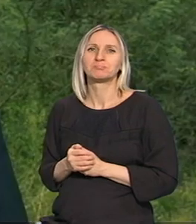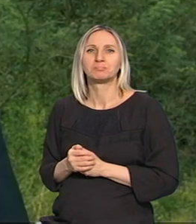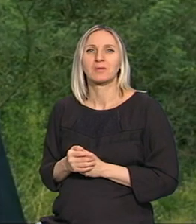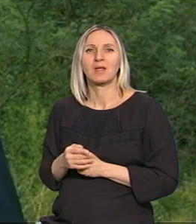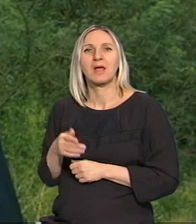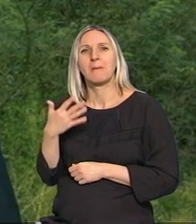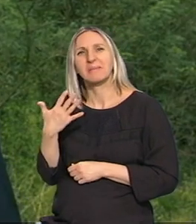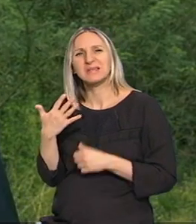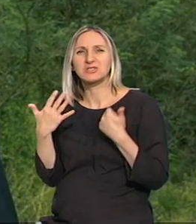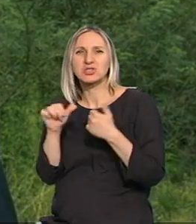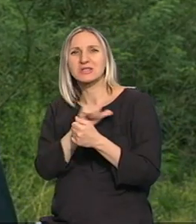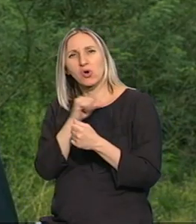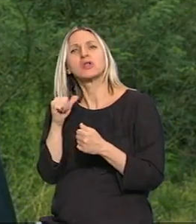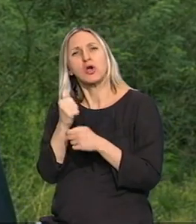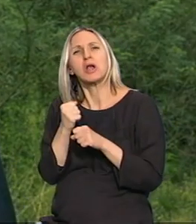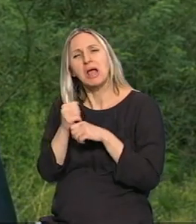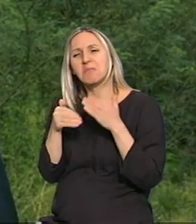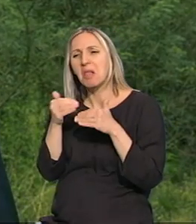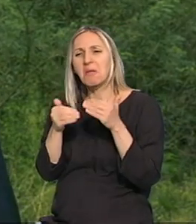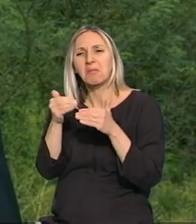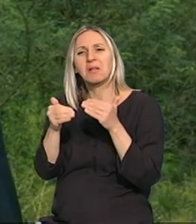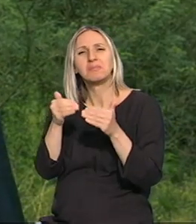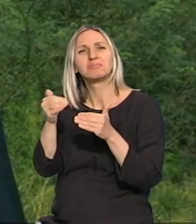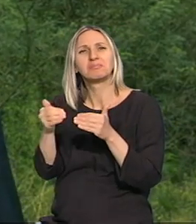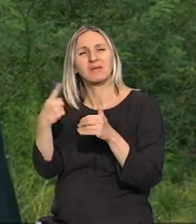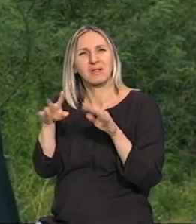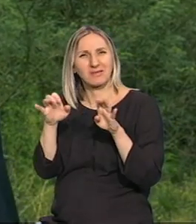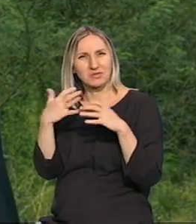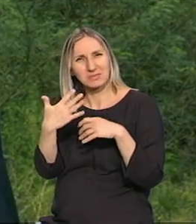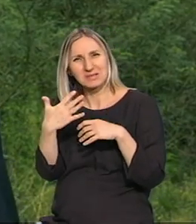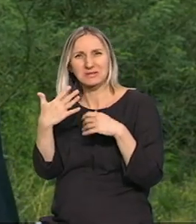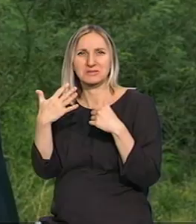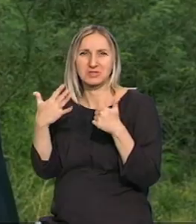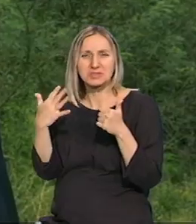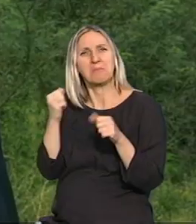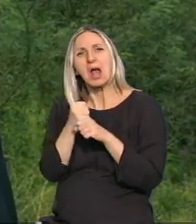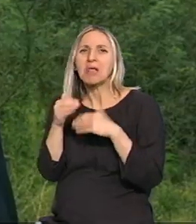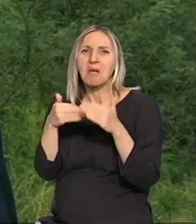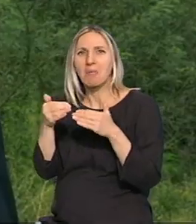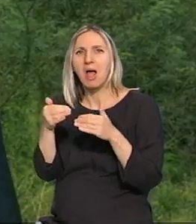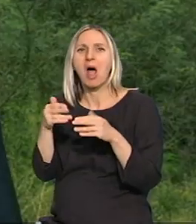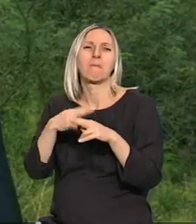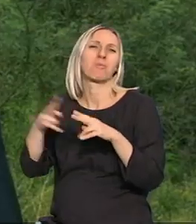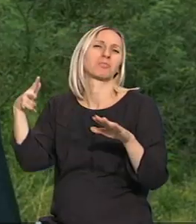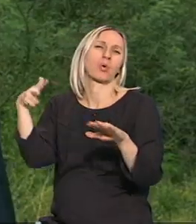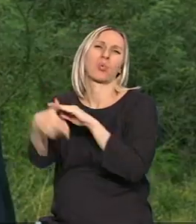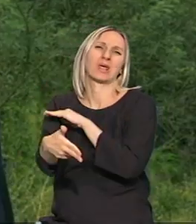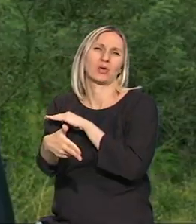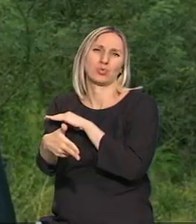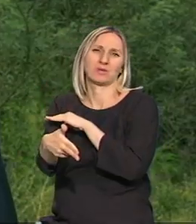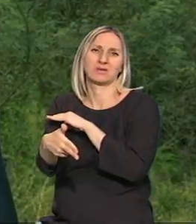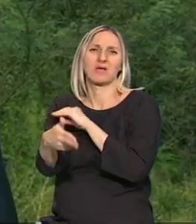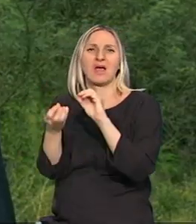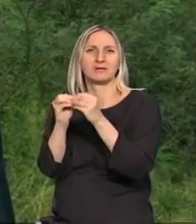negde još je funkcionisao, dok konačno nije potpuno ukinuta ova pruga,